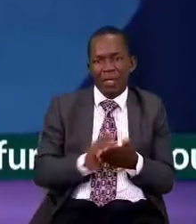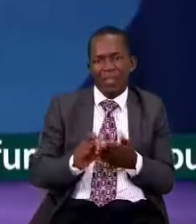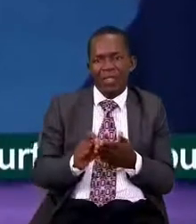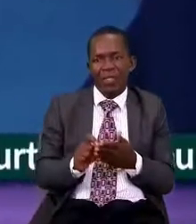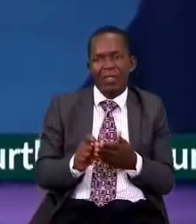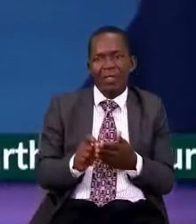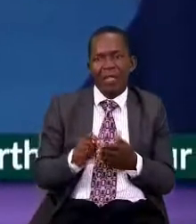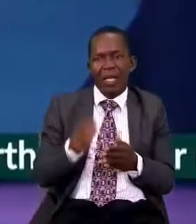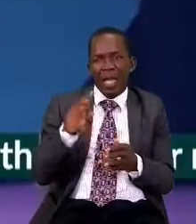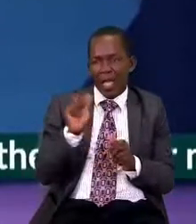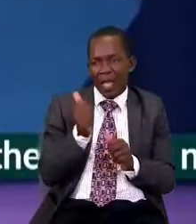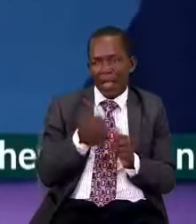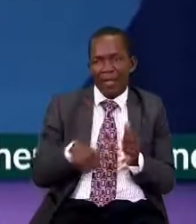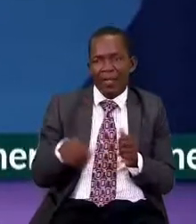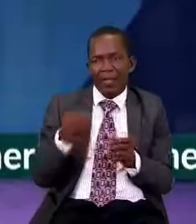et